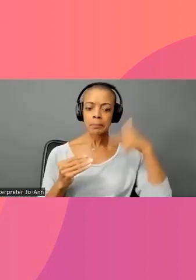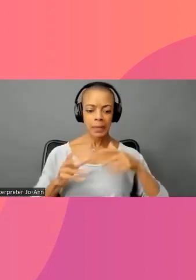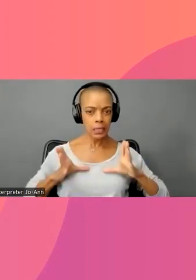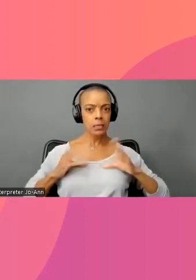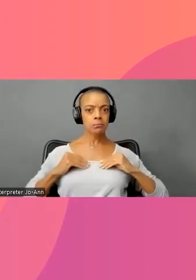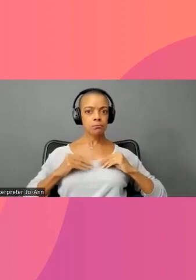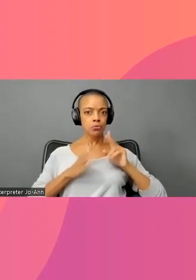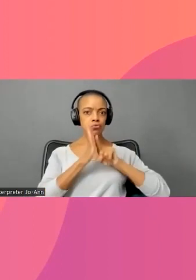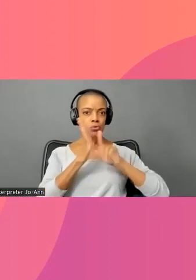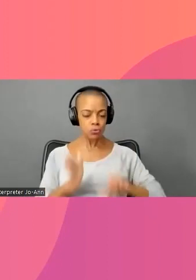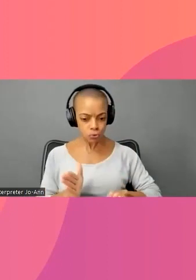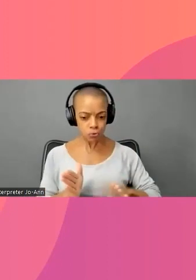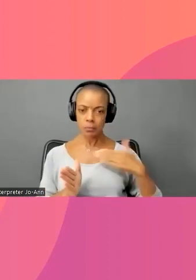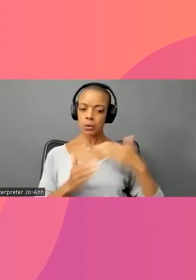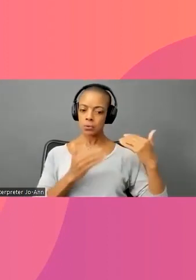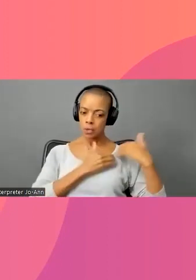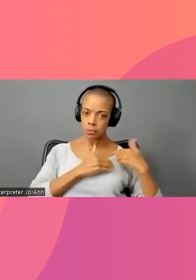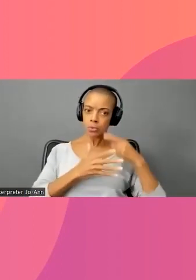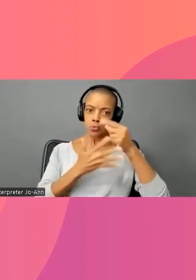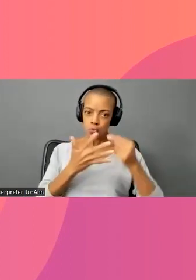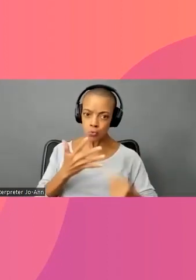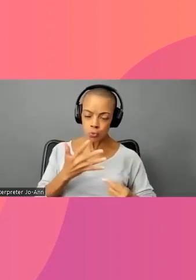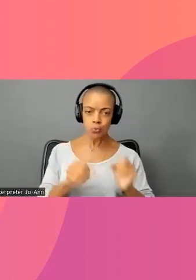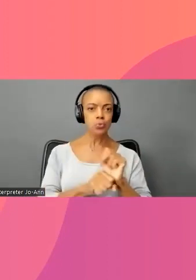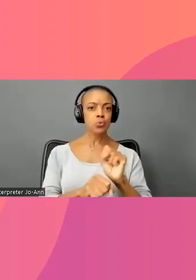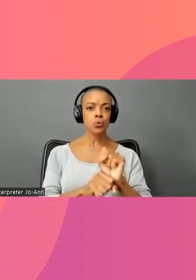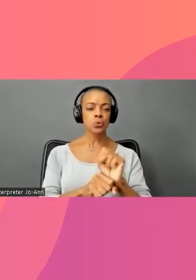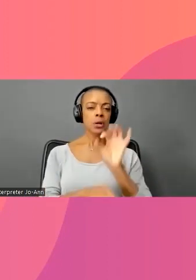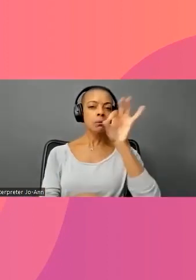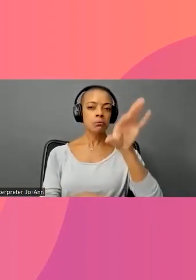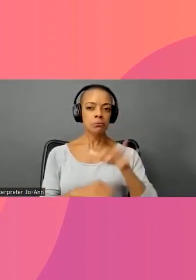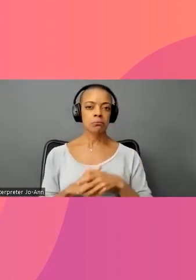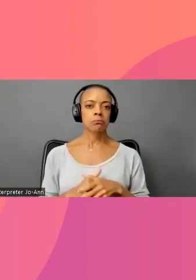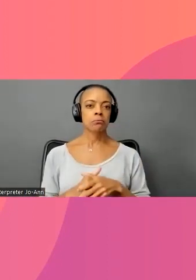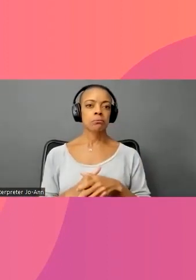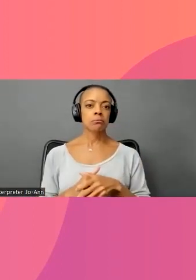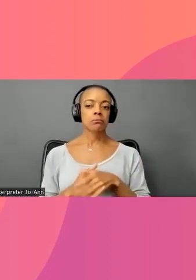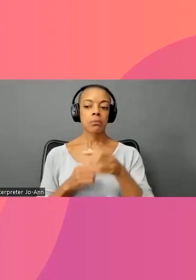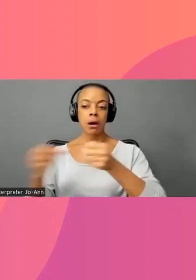partager les considérations éthiques que j'ai prises en compte dans le cadre de ce travail.